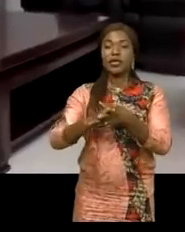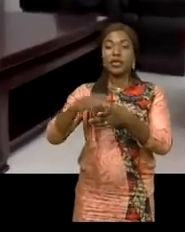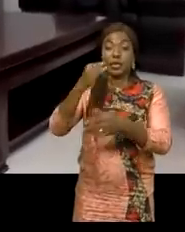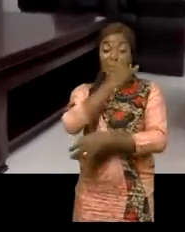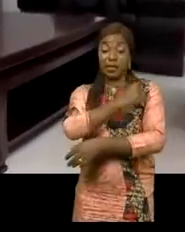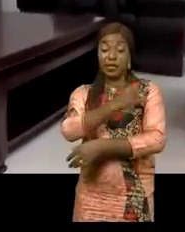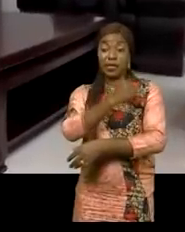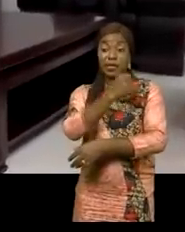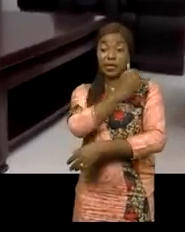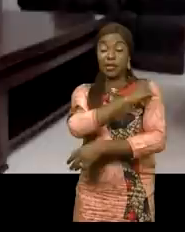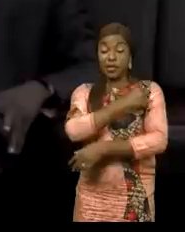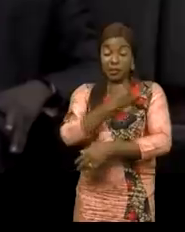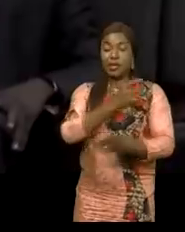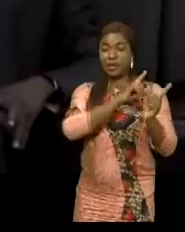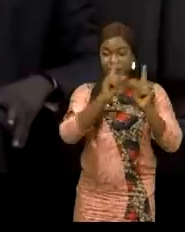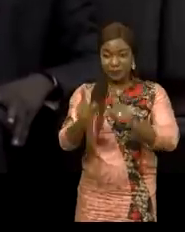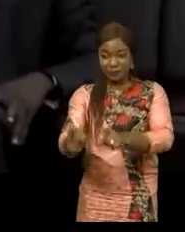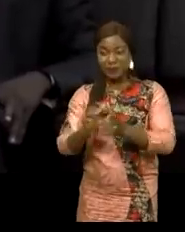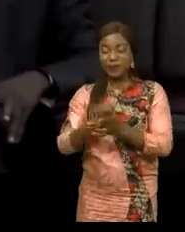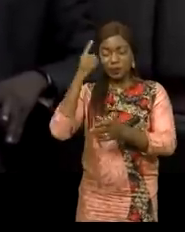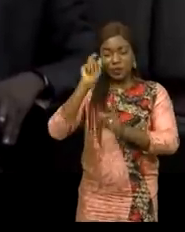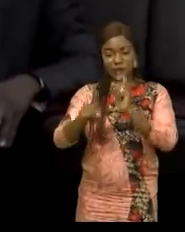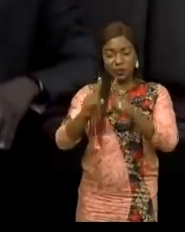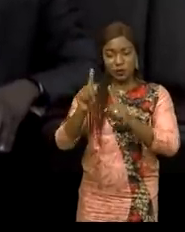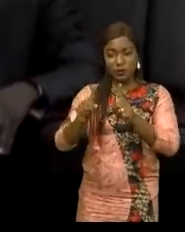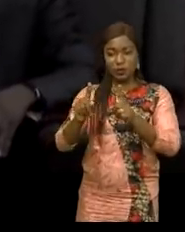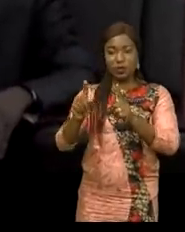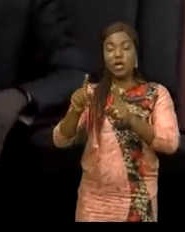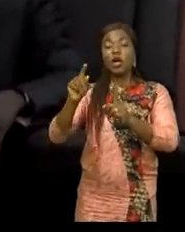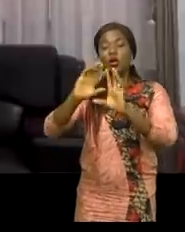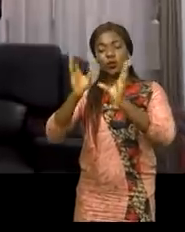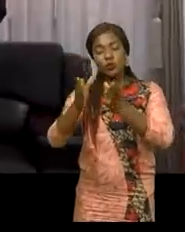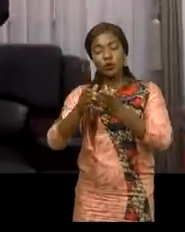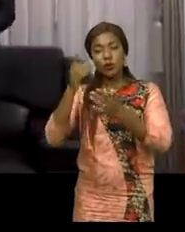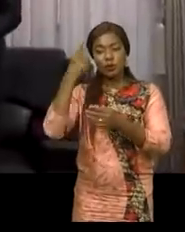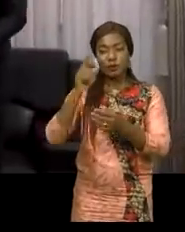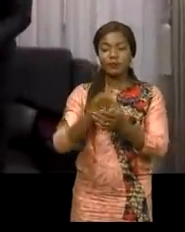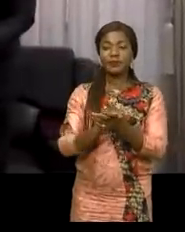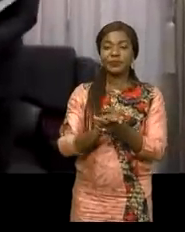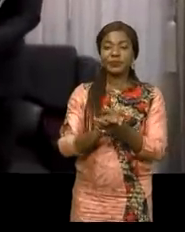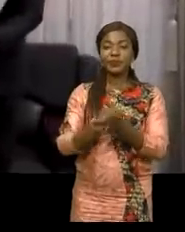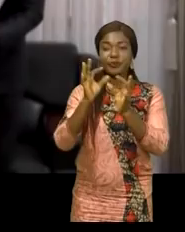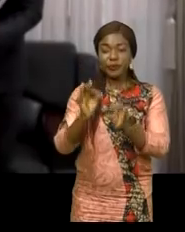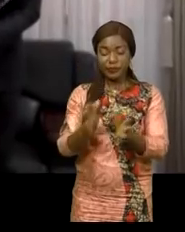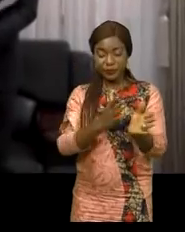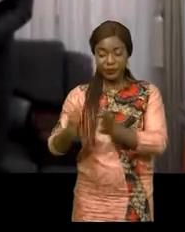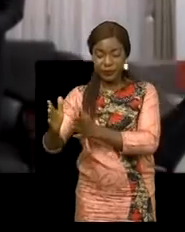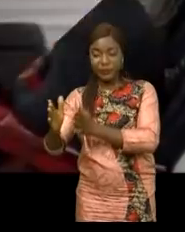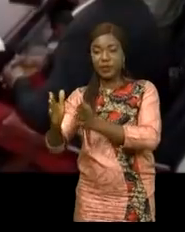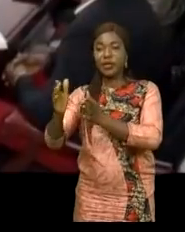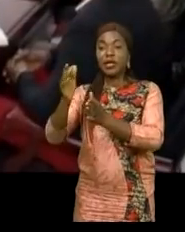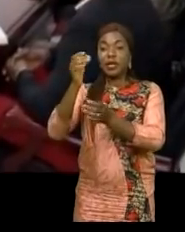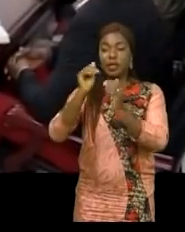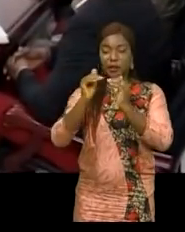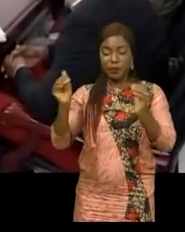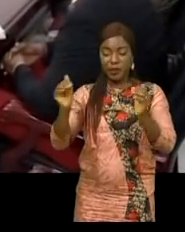marcelli et sur les questions d'intérêt commun entre à la rdc l'italie il était également question d'envisager l'avenir en toute sérénité